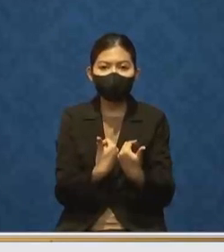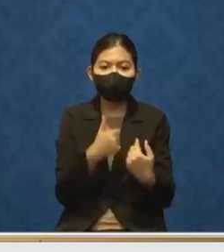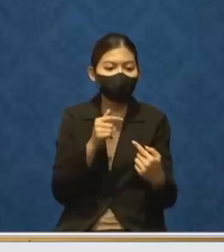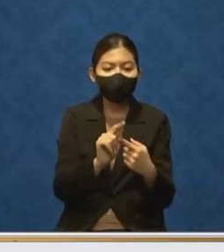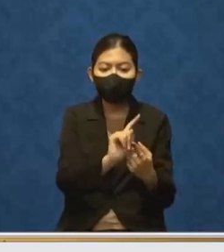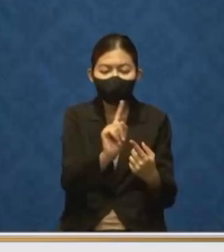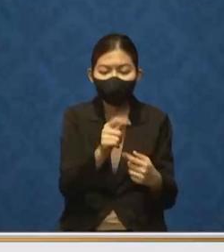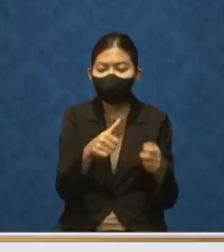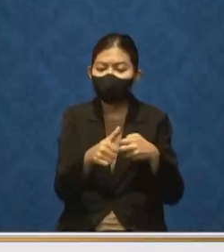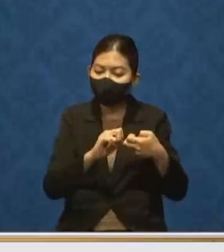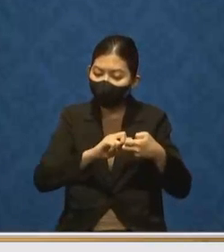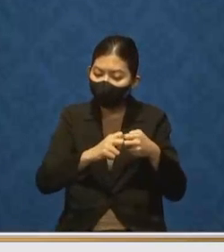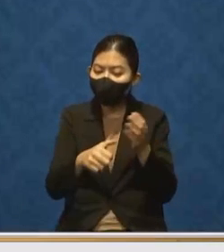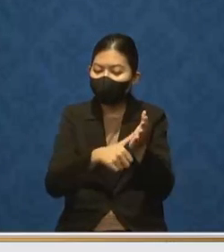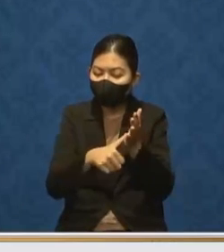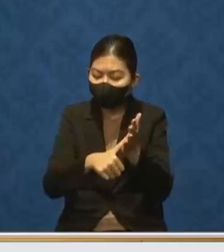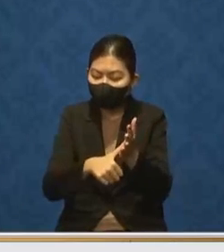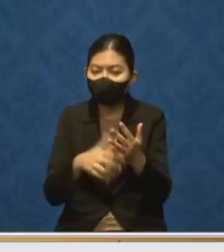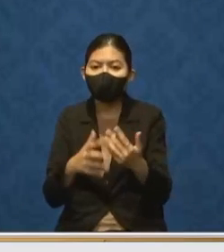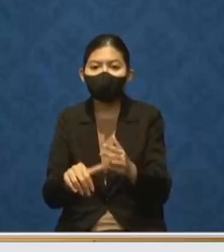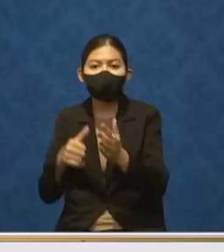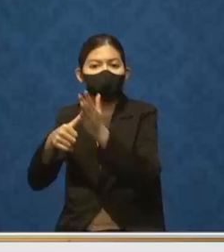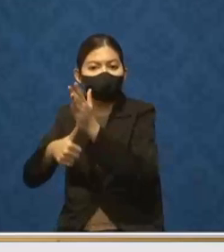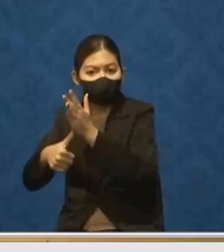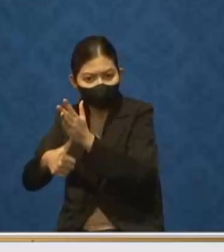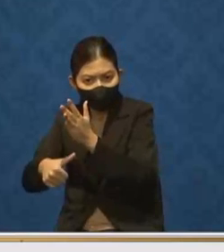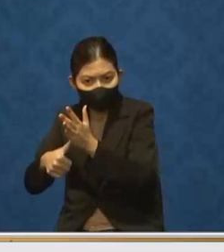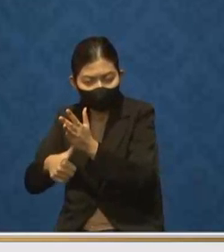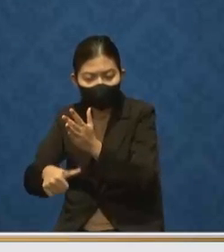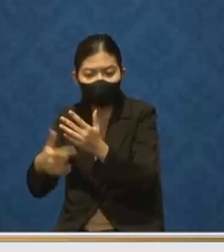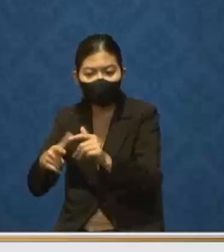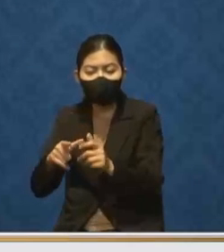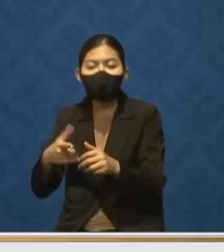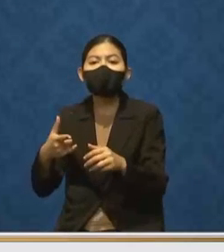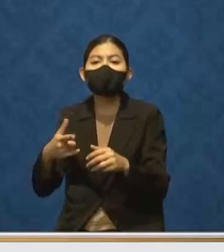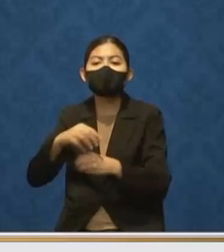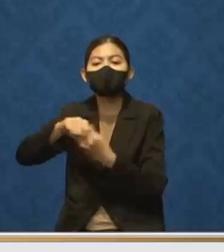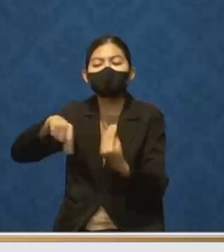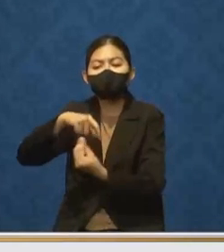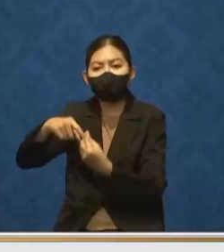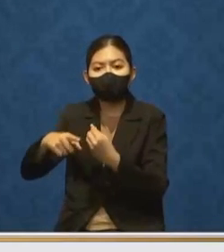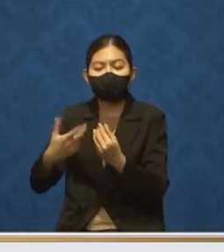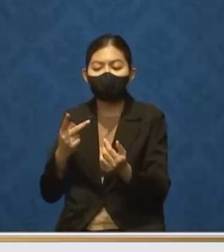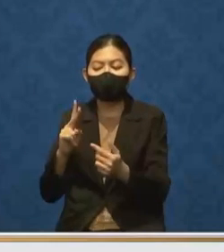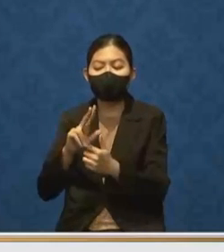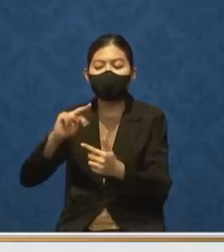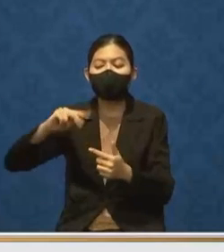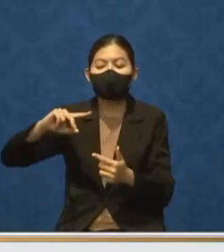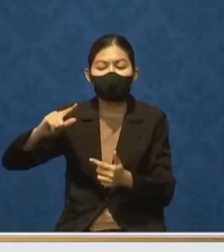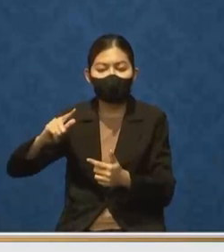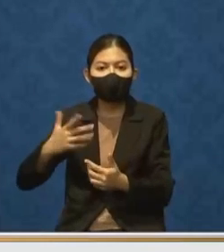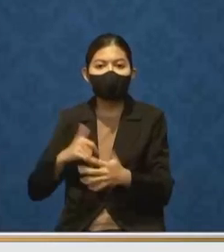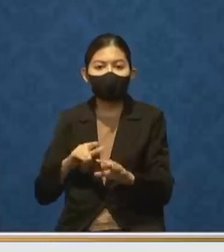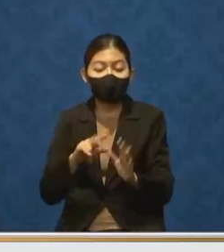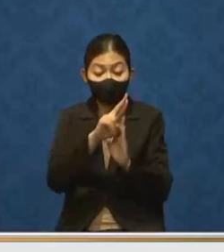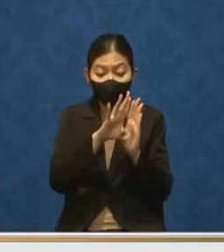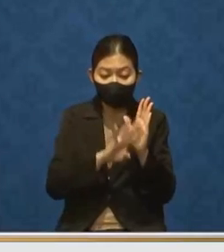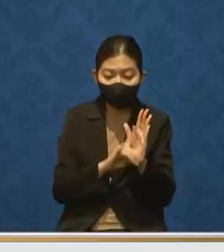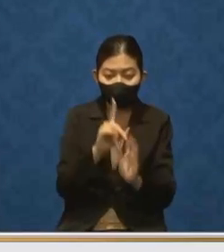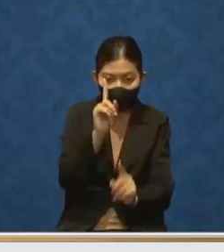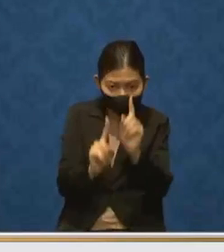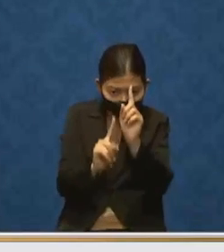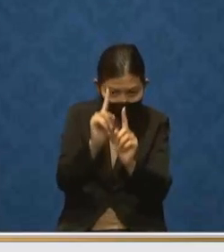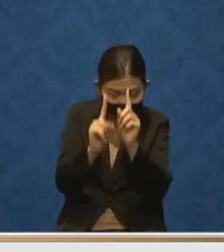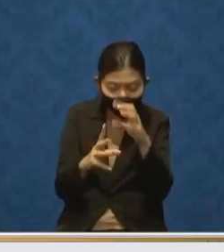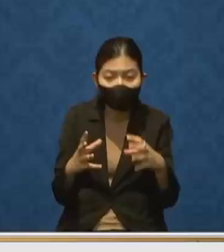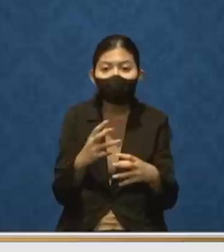ธิภาพในการบริหารจัดการหนี้สาธารณะให้เกิดความยั่งยืนทางการคลังในระยะยาวพร้อมทั้งการพัฒนาระบบการติดตามประเมินผลที่จะท้